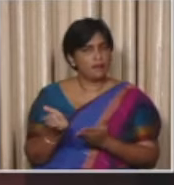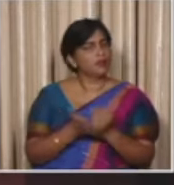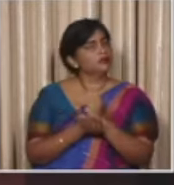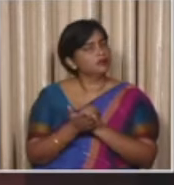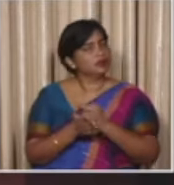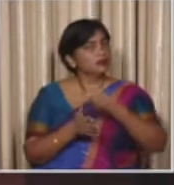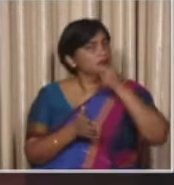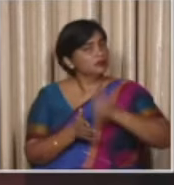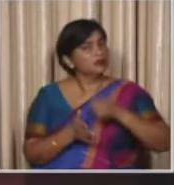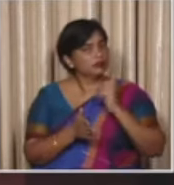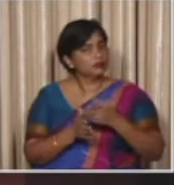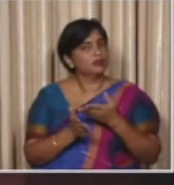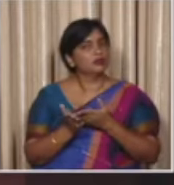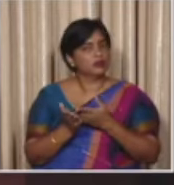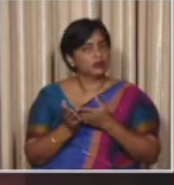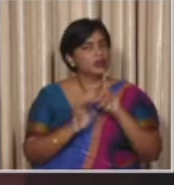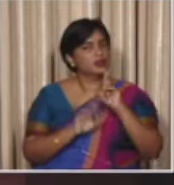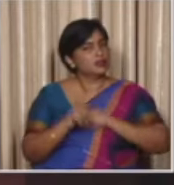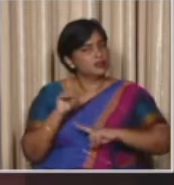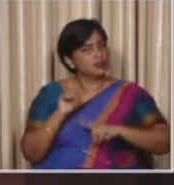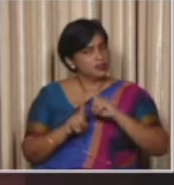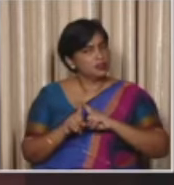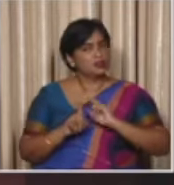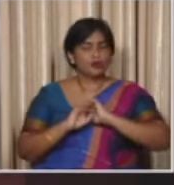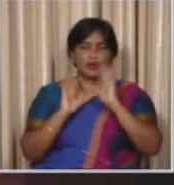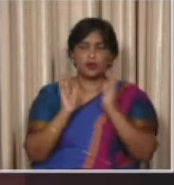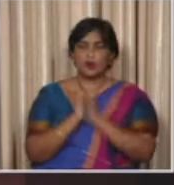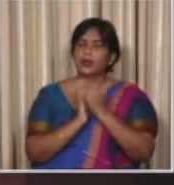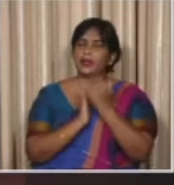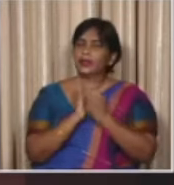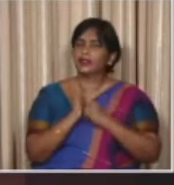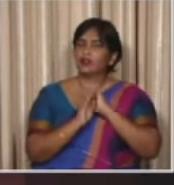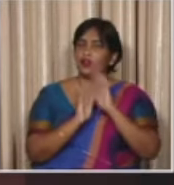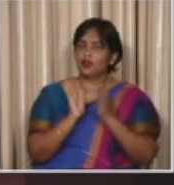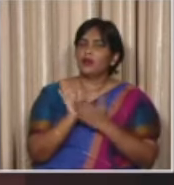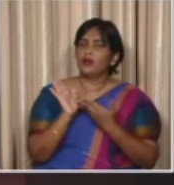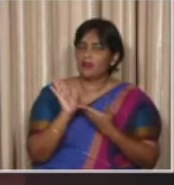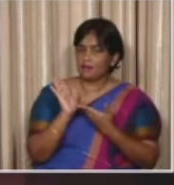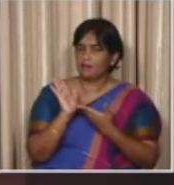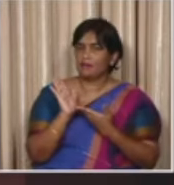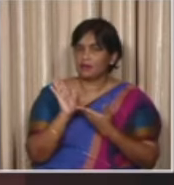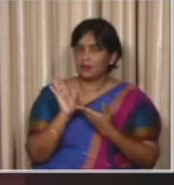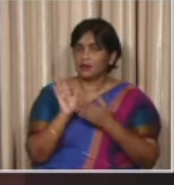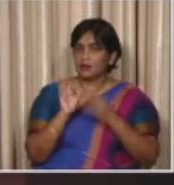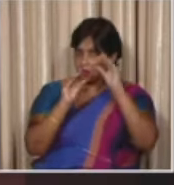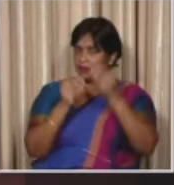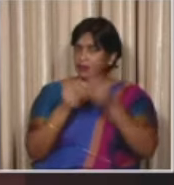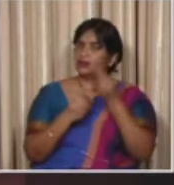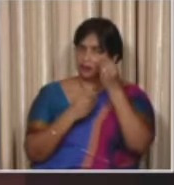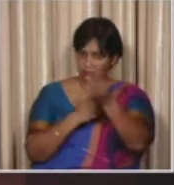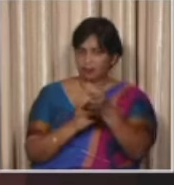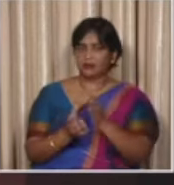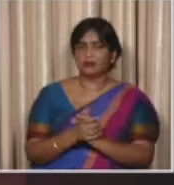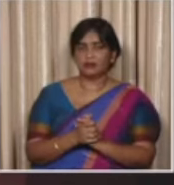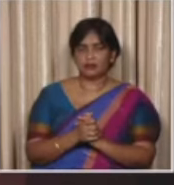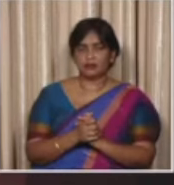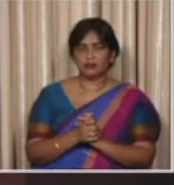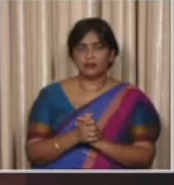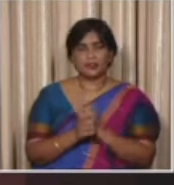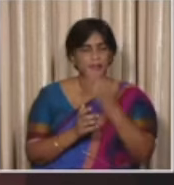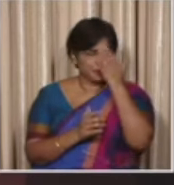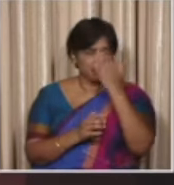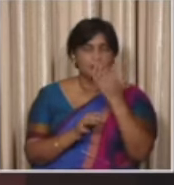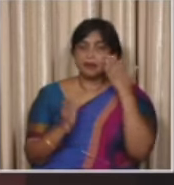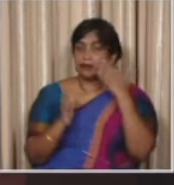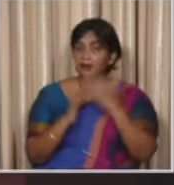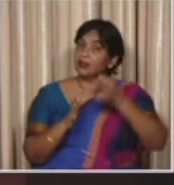සියලුම නිර්දේශ, සියලුම සාකච්ඡා, සියලුම චක්‍රලේඛ මේ ඔක්කොම තියෙනවා. මේ මිටියම ඕන නම් එවන්නම් ඔබතුමාට. මේ කරුණා කළා